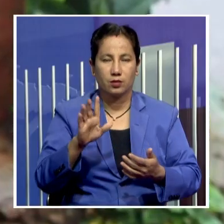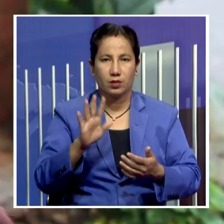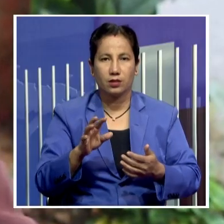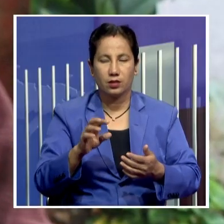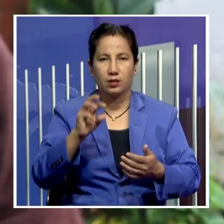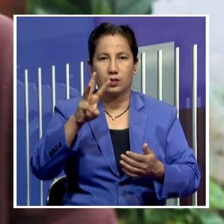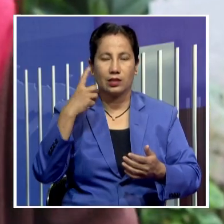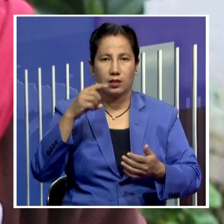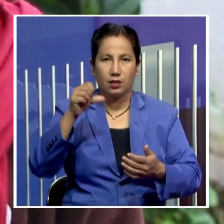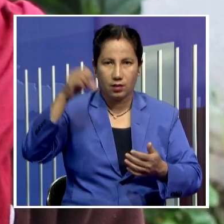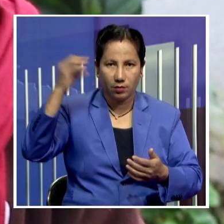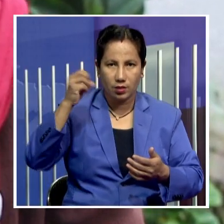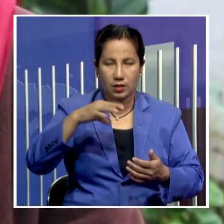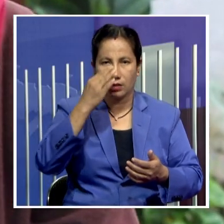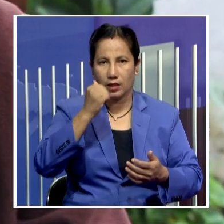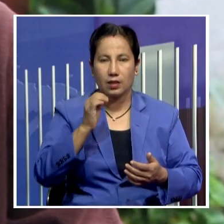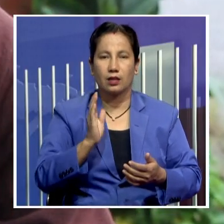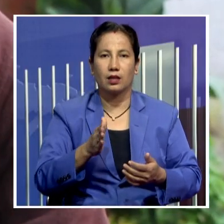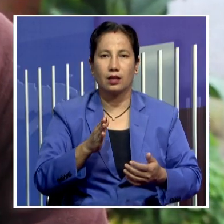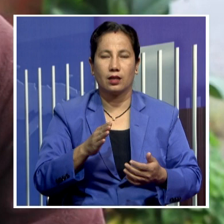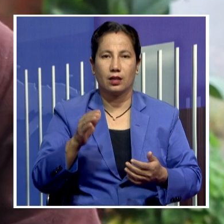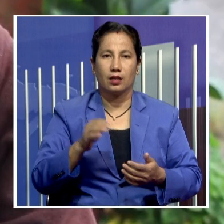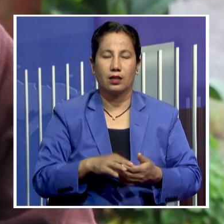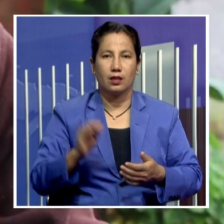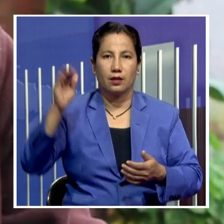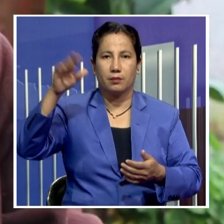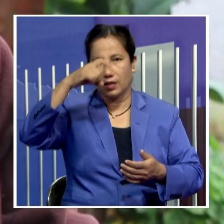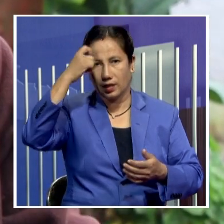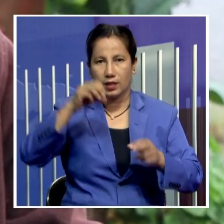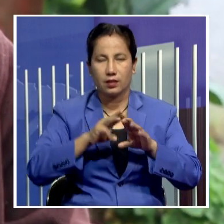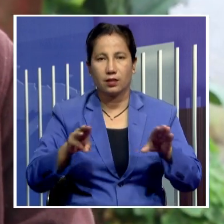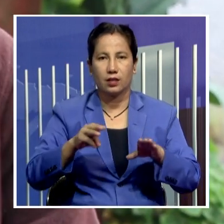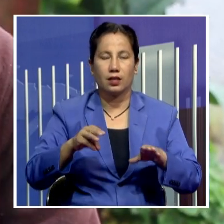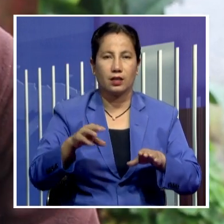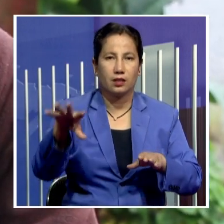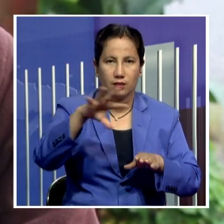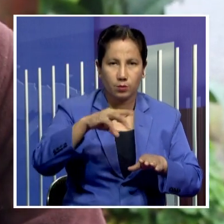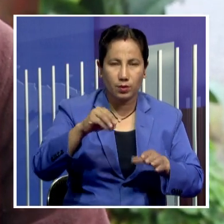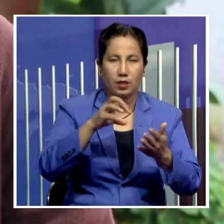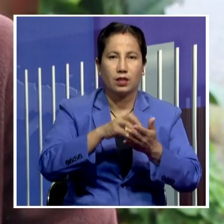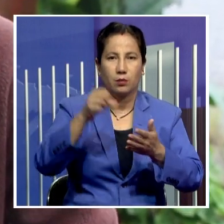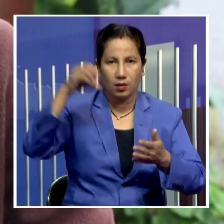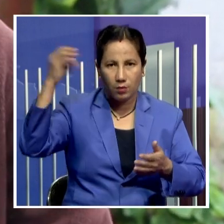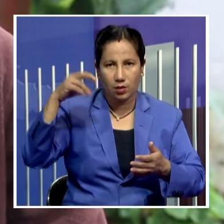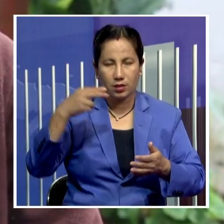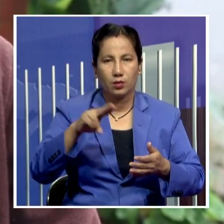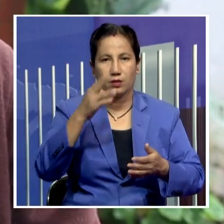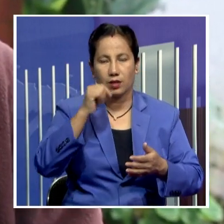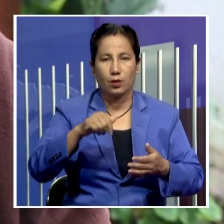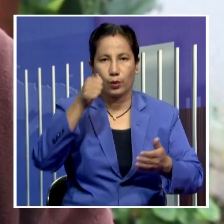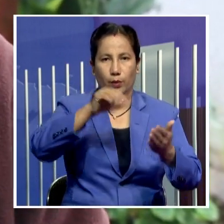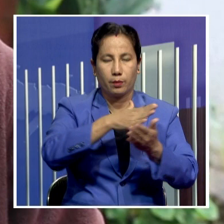तिन दिन अविराल वर्षाको कारणले पहाड तराई जताततै अविराल वर्षा परेको हुँदाले यो